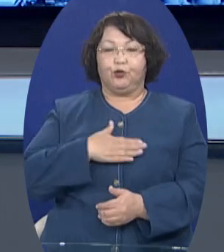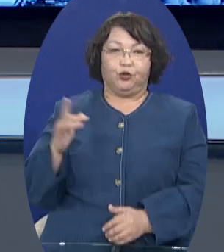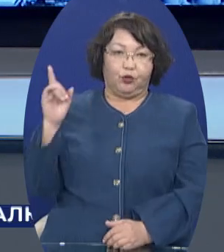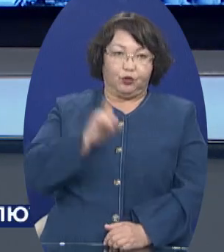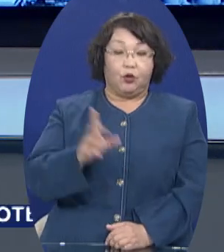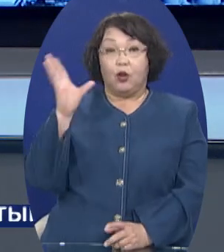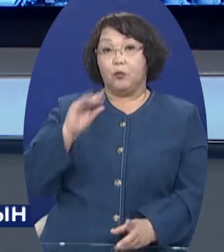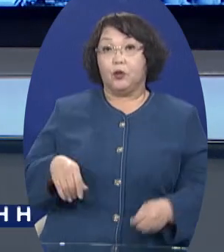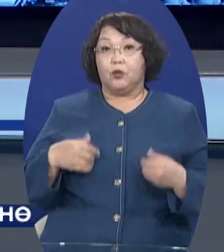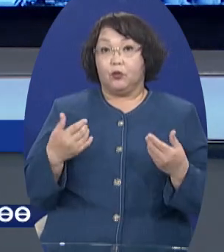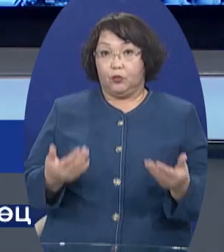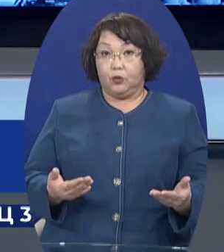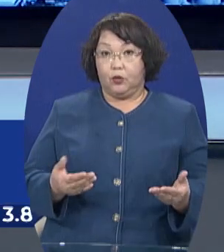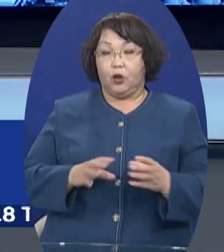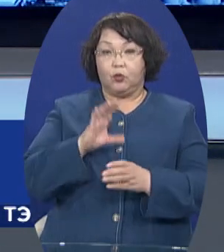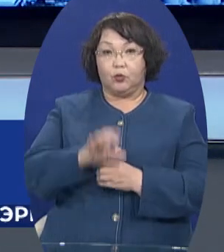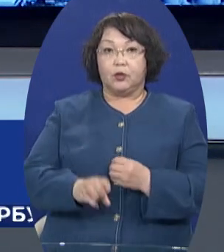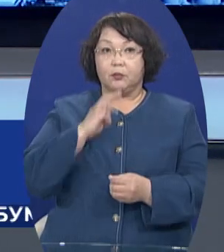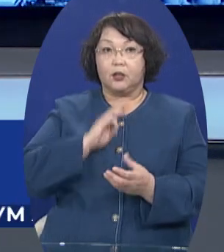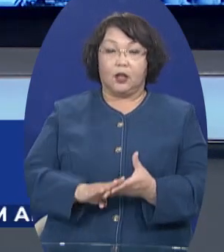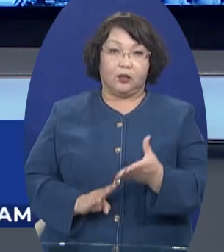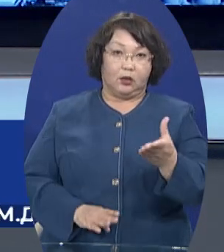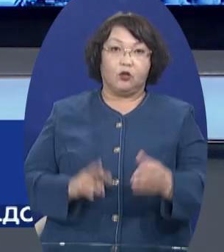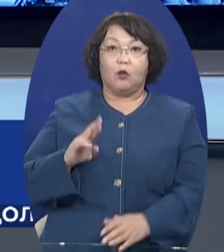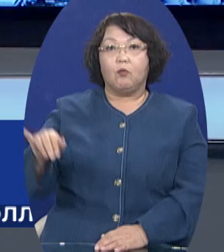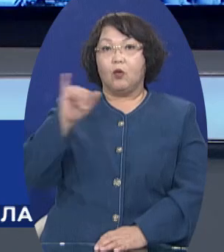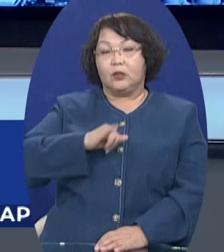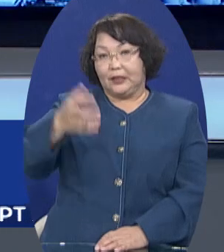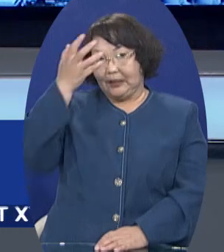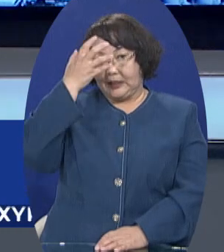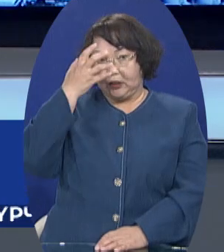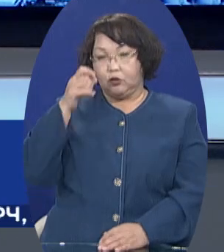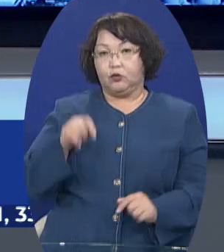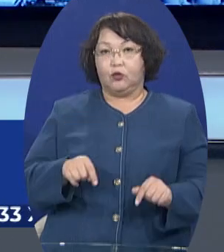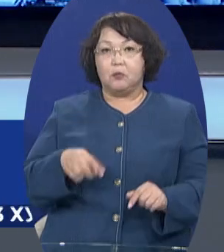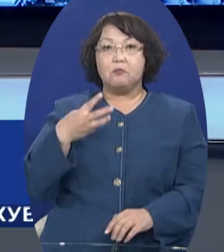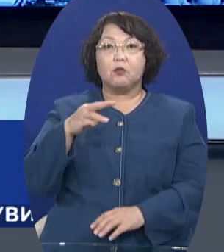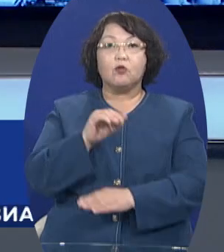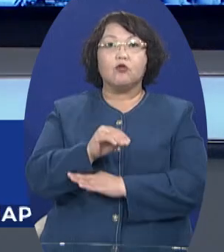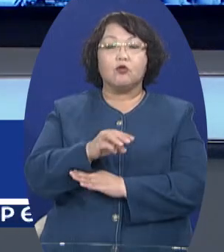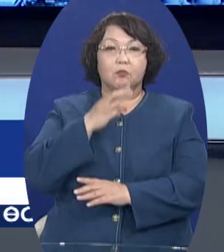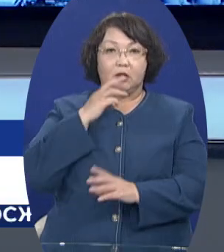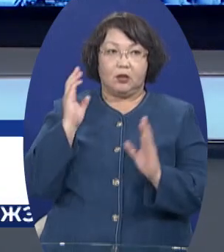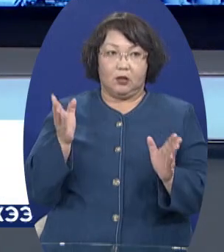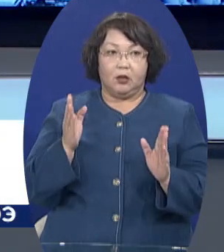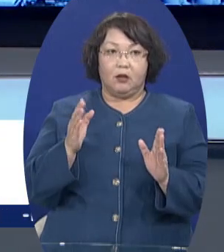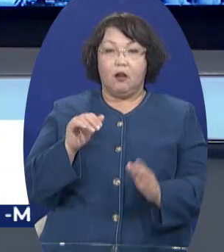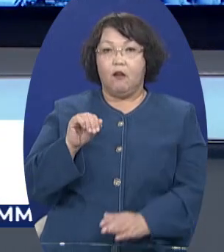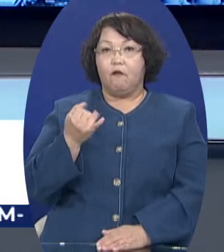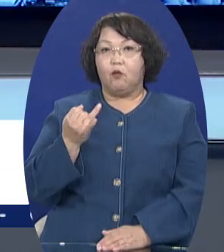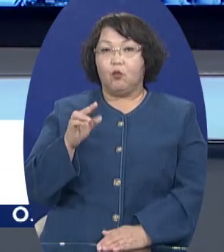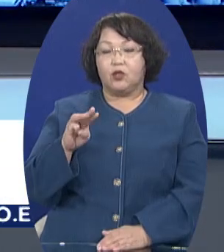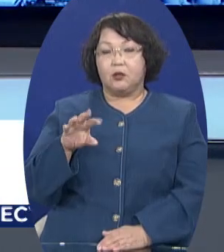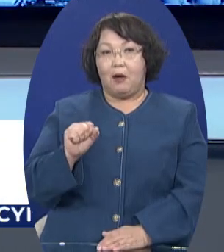Арим төргийн үзэгчдээ одоо эдгээр олон улсын мэдээллийг хүргэе. Японы засгийн газар өнөөдөр буюу Мягмар гарагт хийсэн мэдээлдэлтэй Фукушимагийн атомын